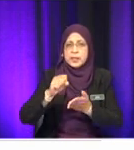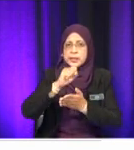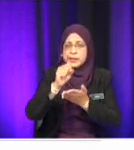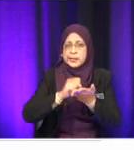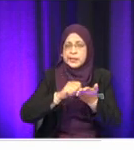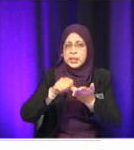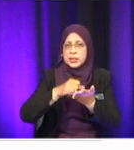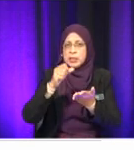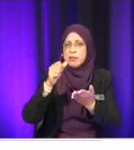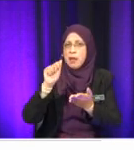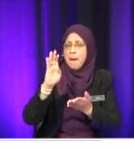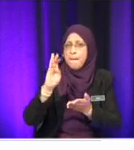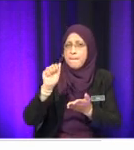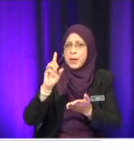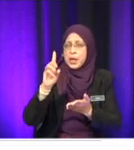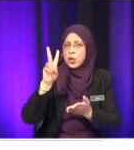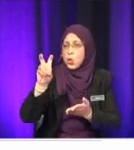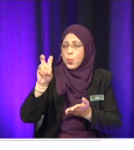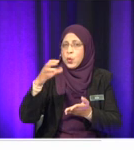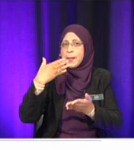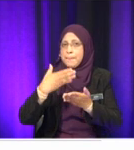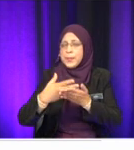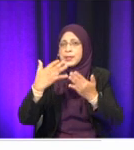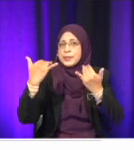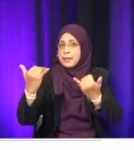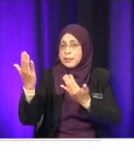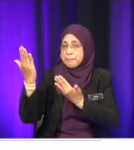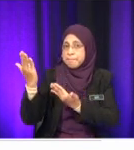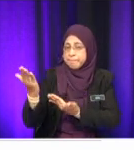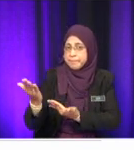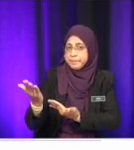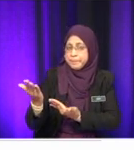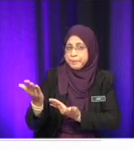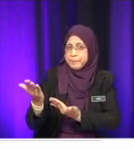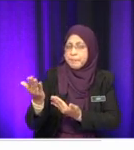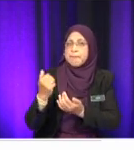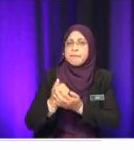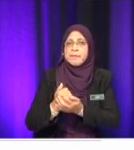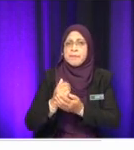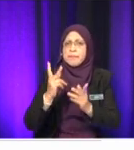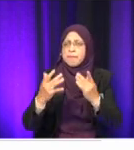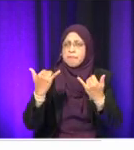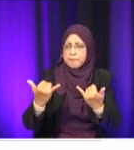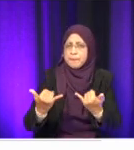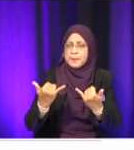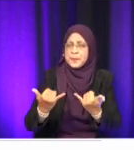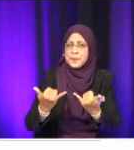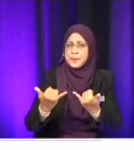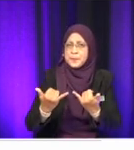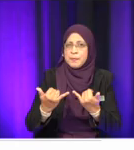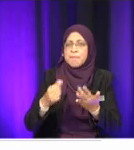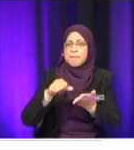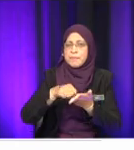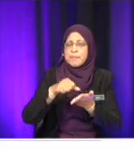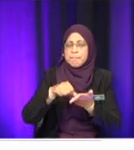abad ke-20 hingga kini Oke kita boleh lihat kalau abad ke-20 hingga kini itu